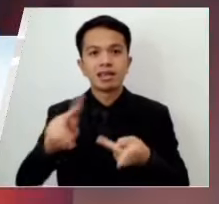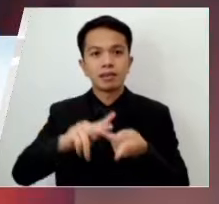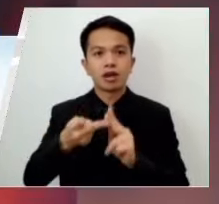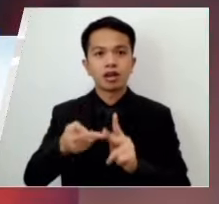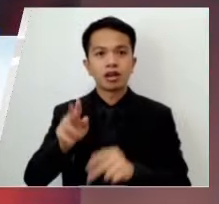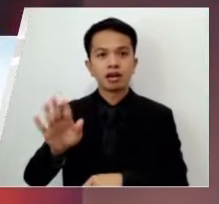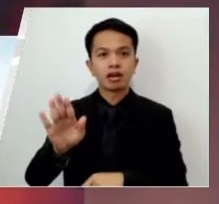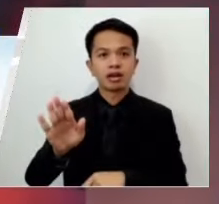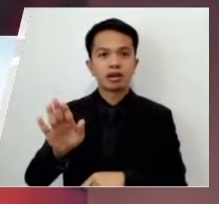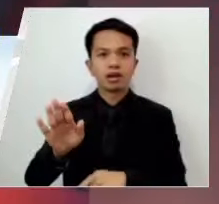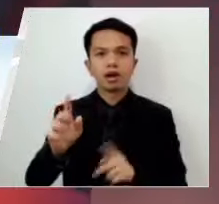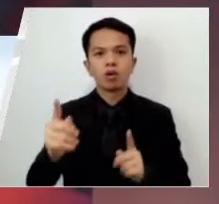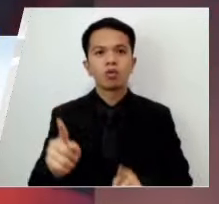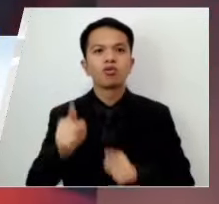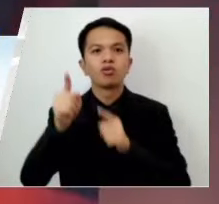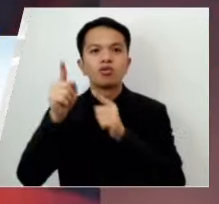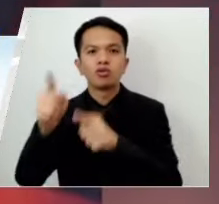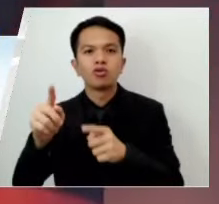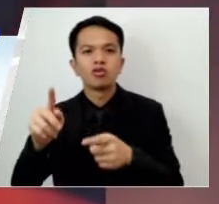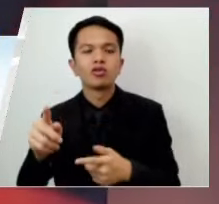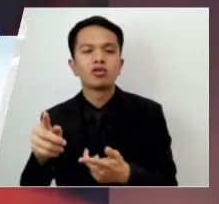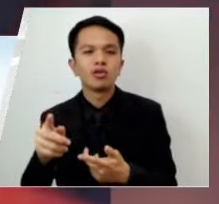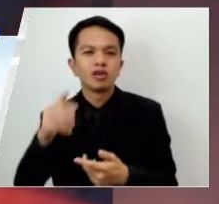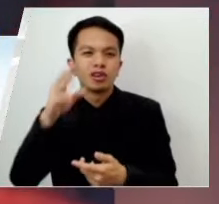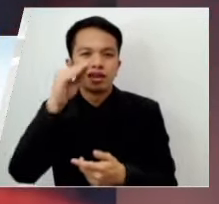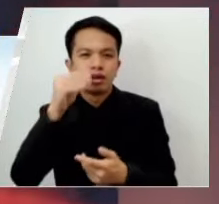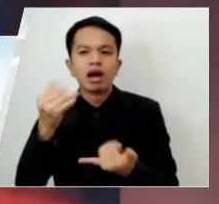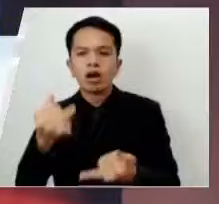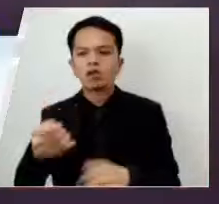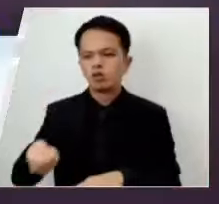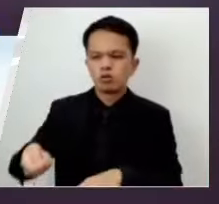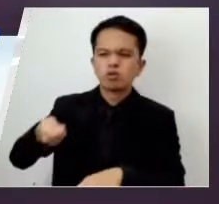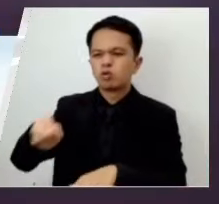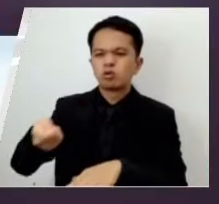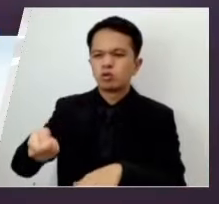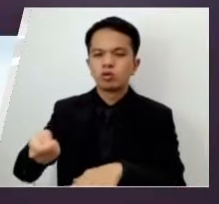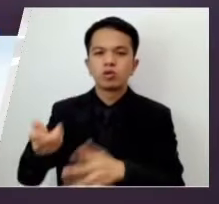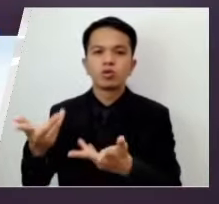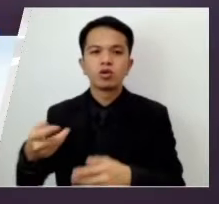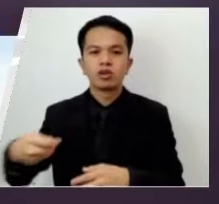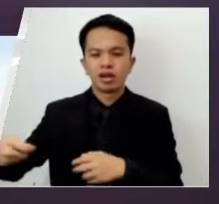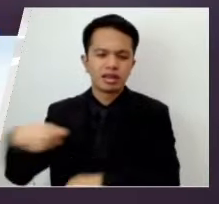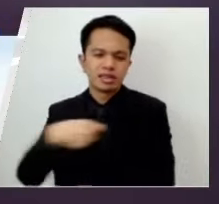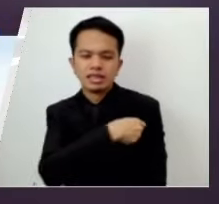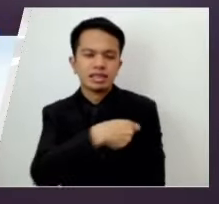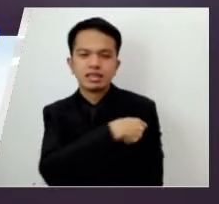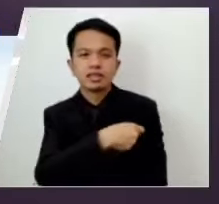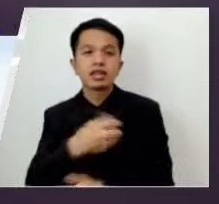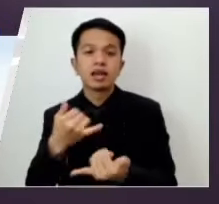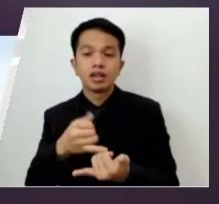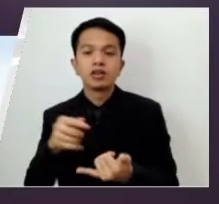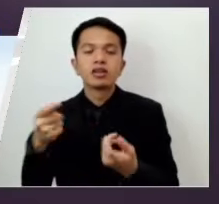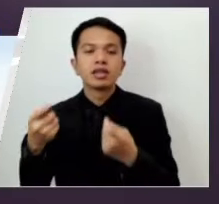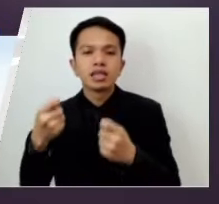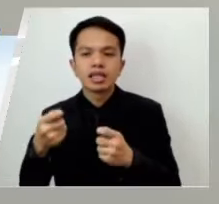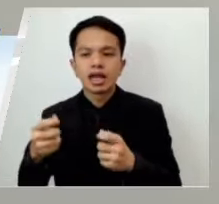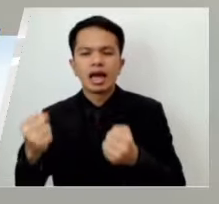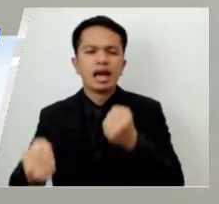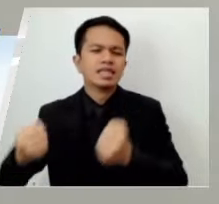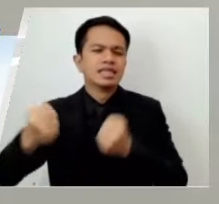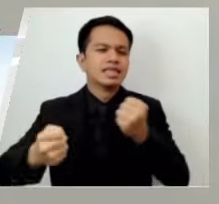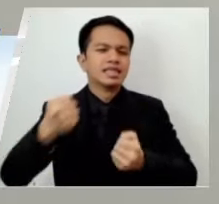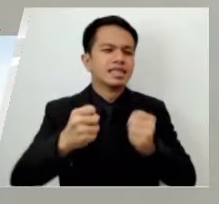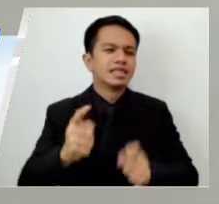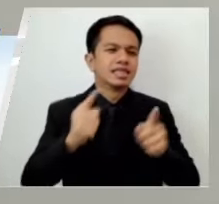textmate ang pumunta sa kanilang tagpuan at doon sinaksak ang biktima sa braso. Sinubukan ng biktima na magmaneho patungong ospital